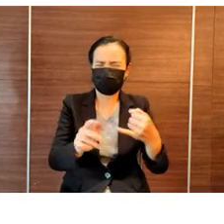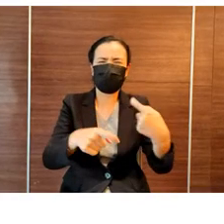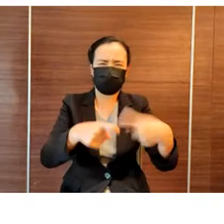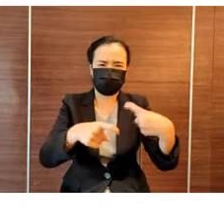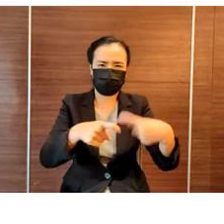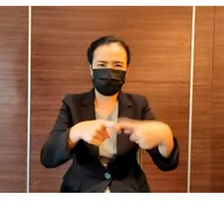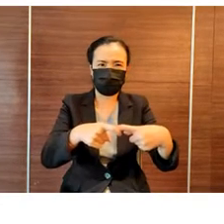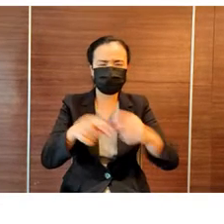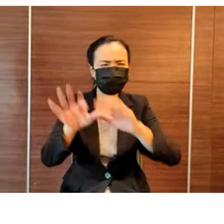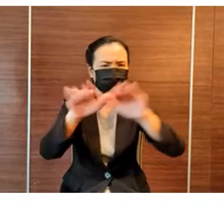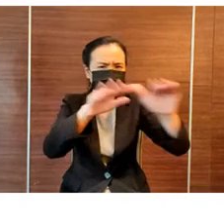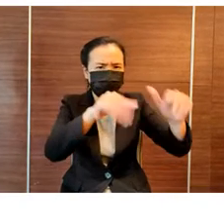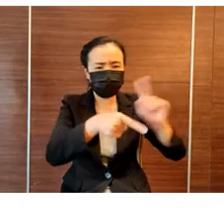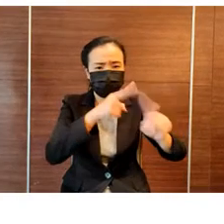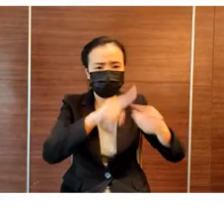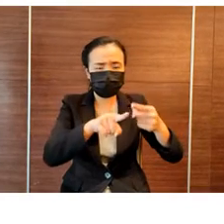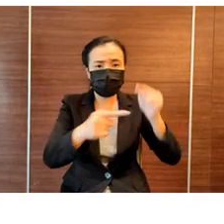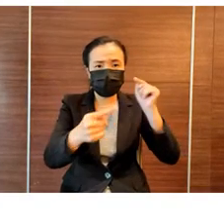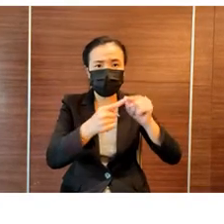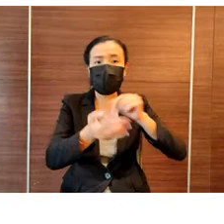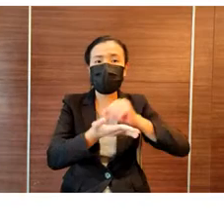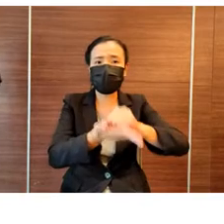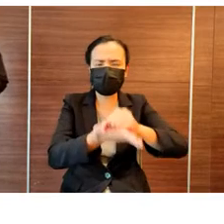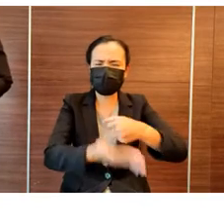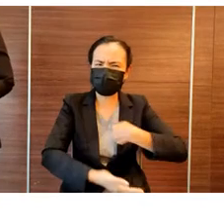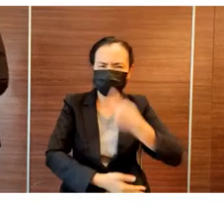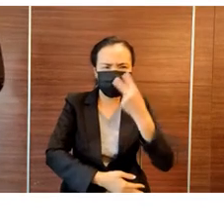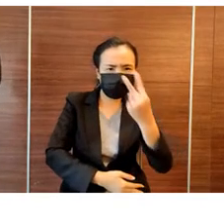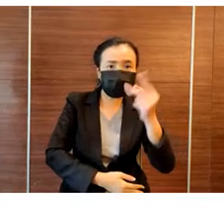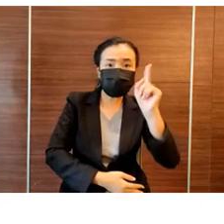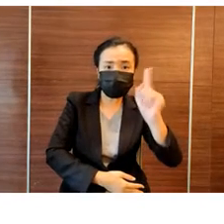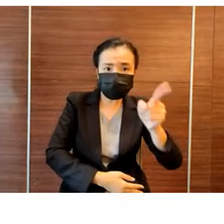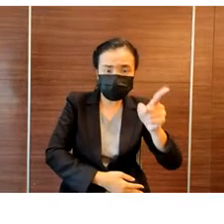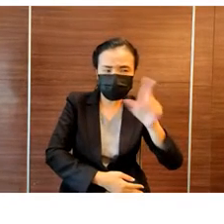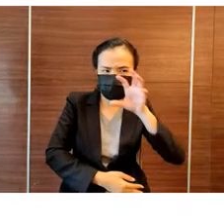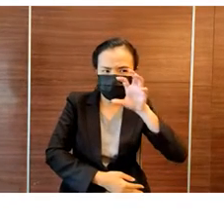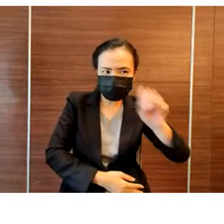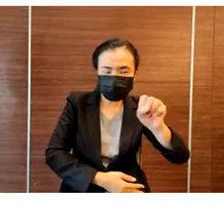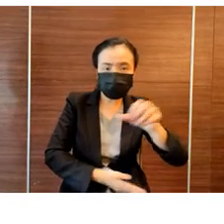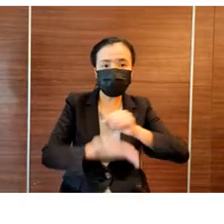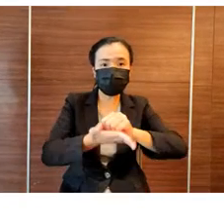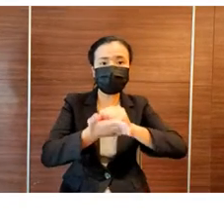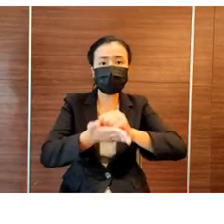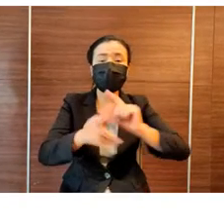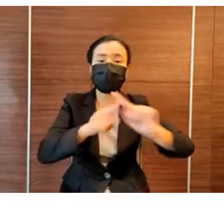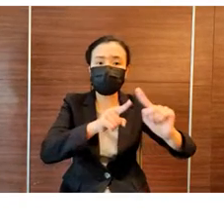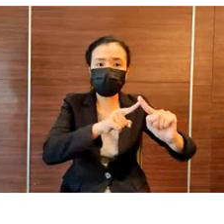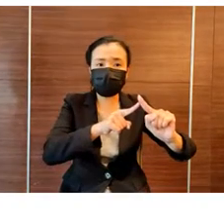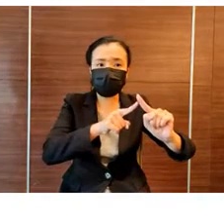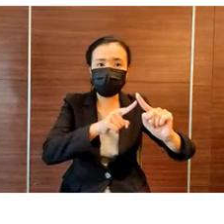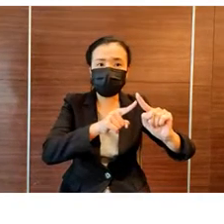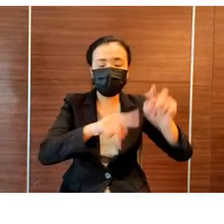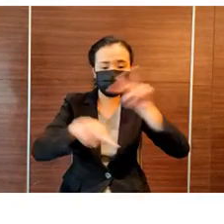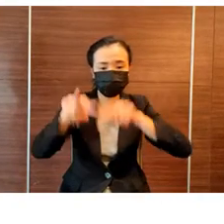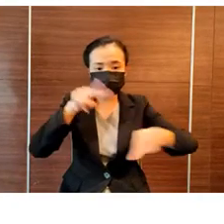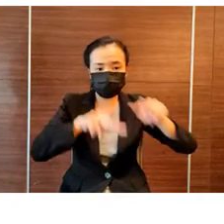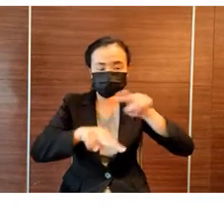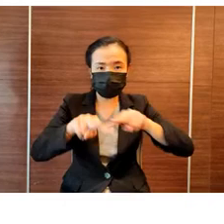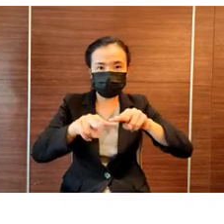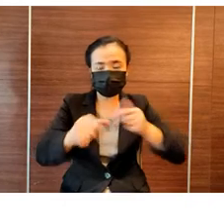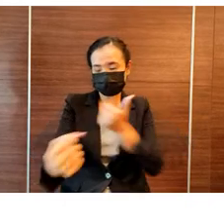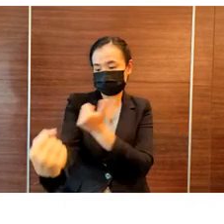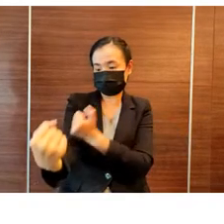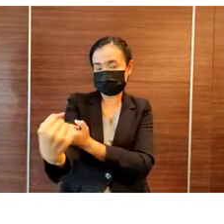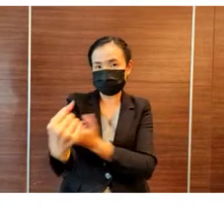นาะที่จะชวนเพื่อนเข้ามาสู่บริการเพราะเราสังเกตว่าจริงๆแล้วเนี่ยบริการต่างๆด้านการดูแลเรื่องผู้ใช้สารเสพ